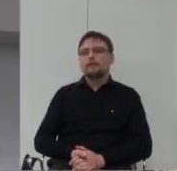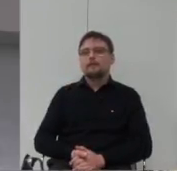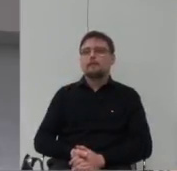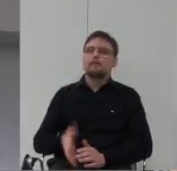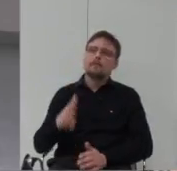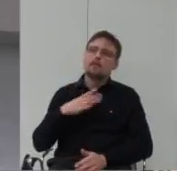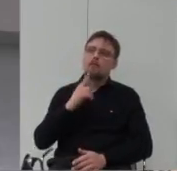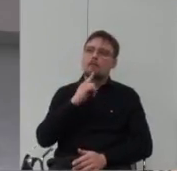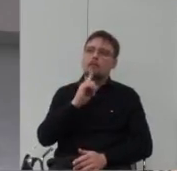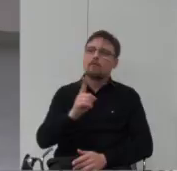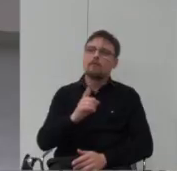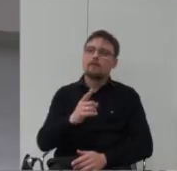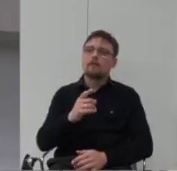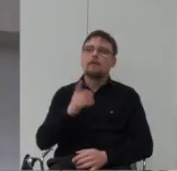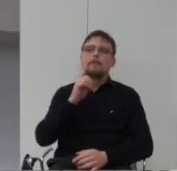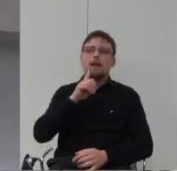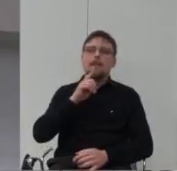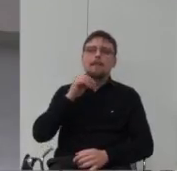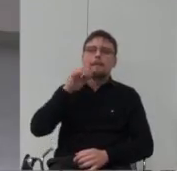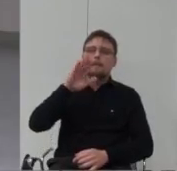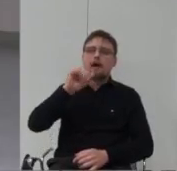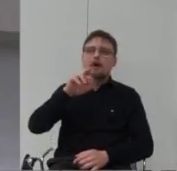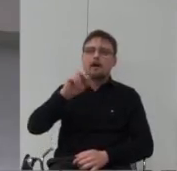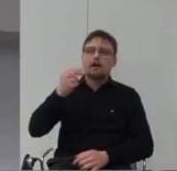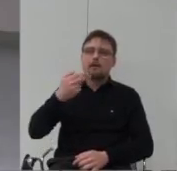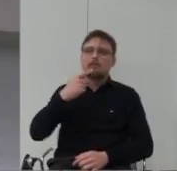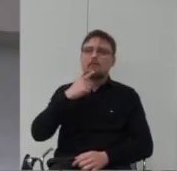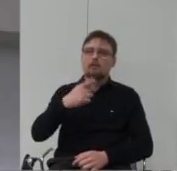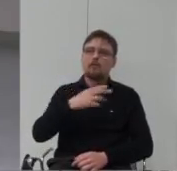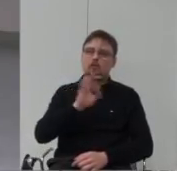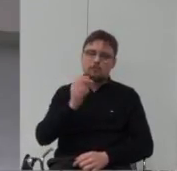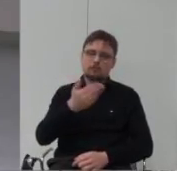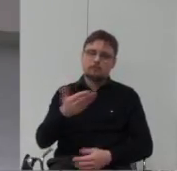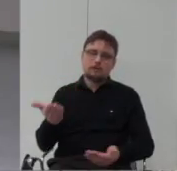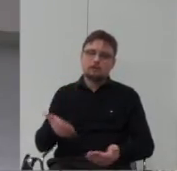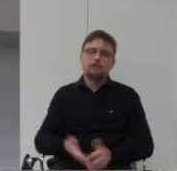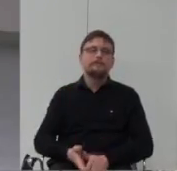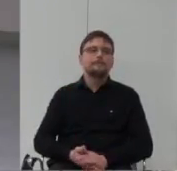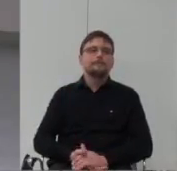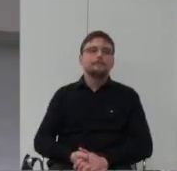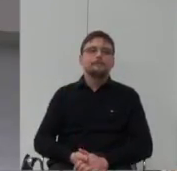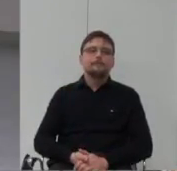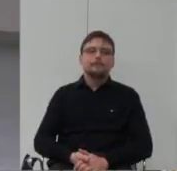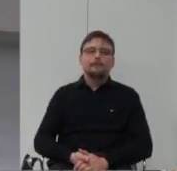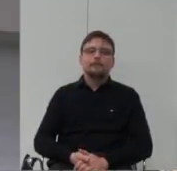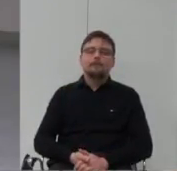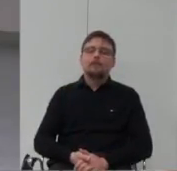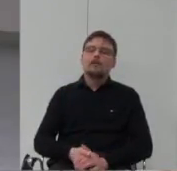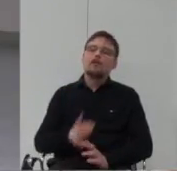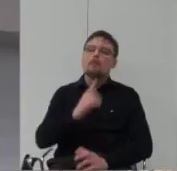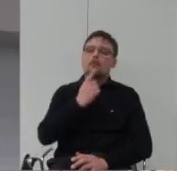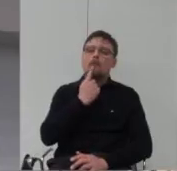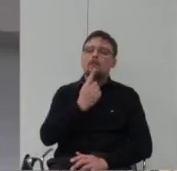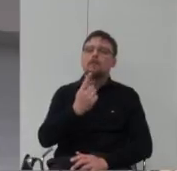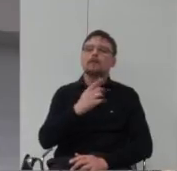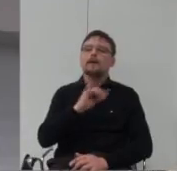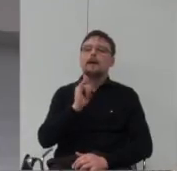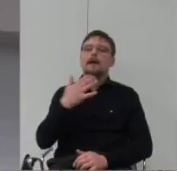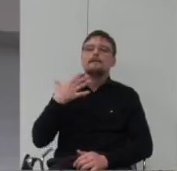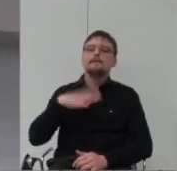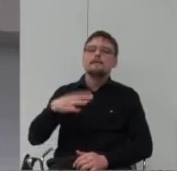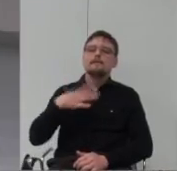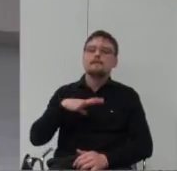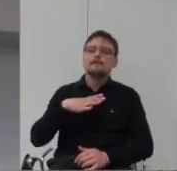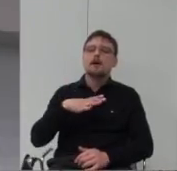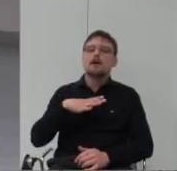no, podaje te wzorce projektowe i między innymi było to mówione zresztą przez Andrzeja Barana na jednym z poprzednich